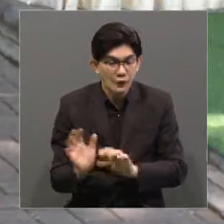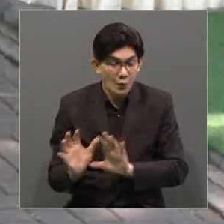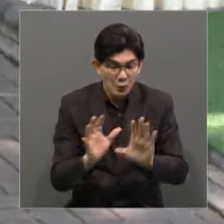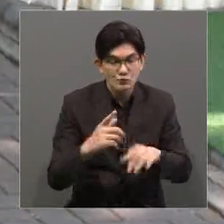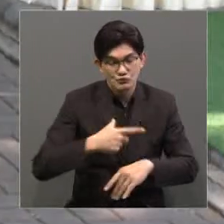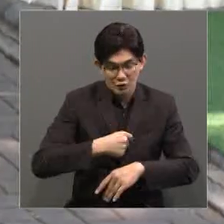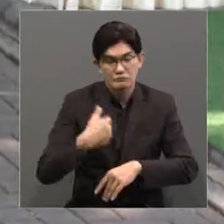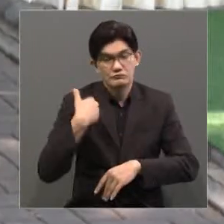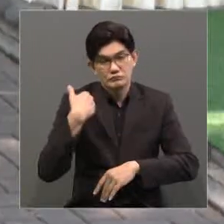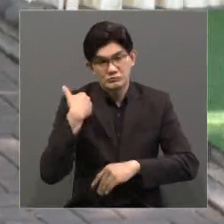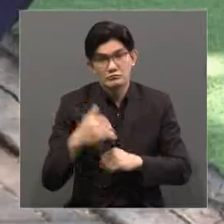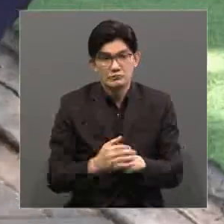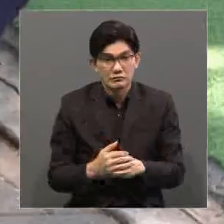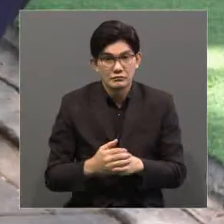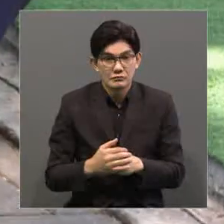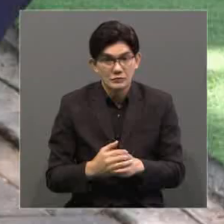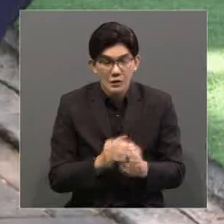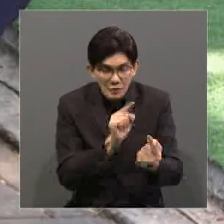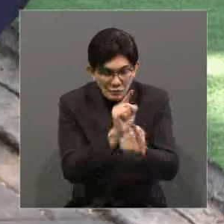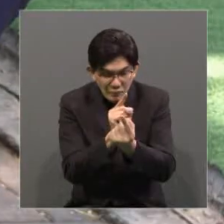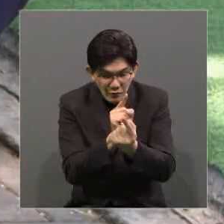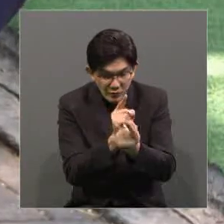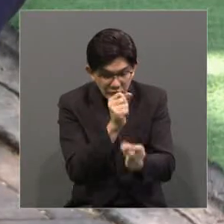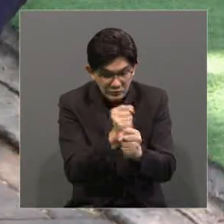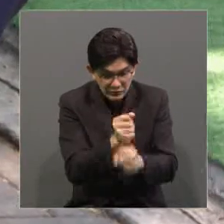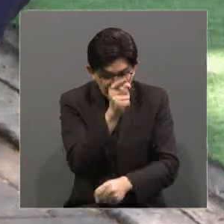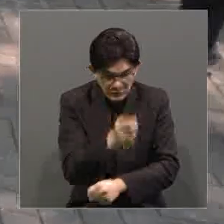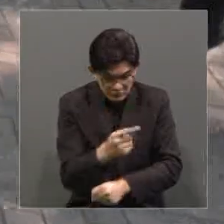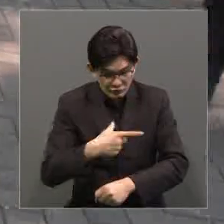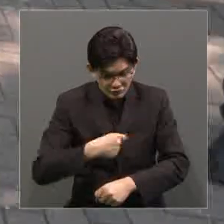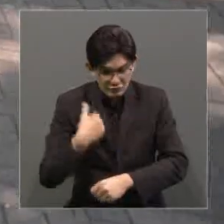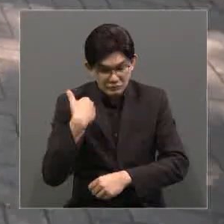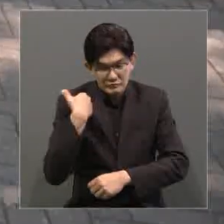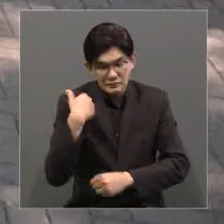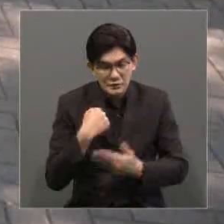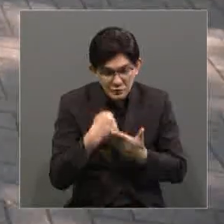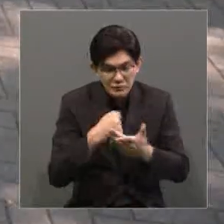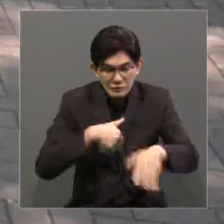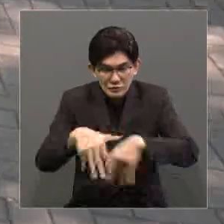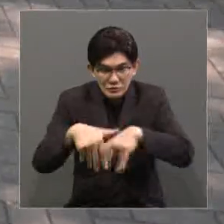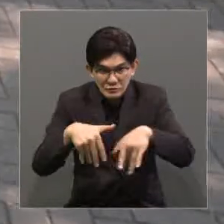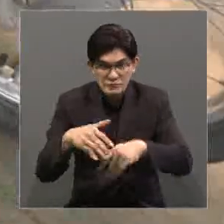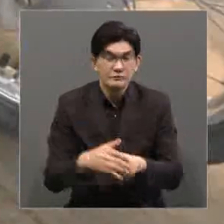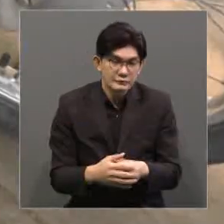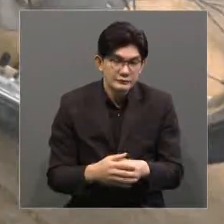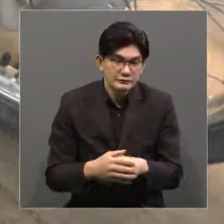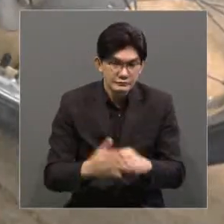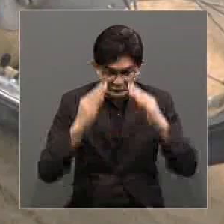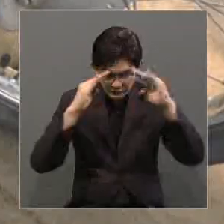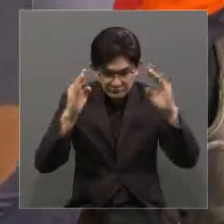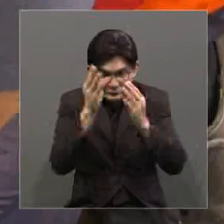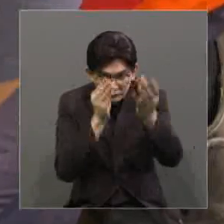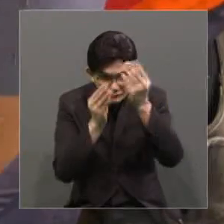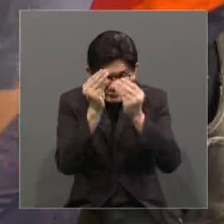ะเด็กชอบครับคือเป็นอะไรที่ไปเจองานต่างๆนะครับเด็กพวกนี้จะชอบมากเลยที่ไปเจอช่วยประชาชนอะไรเงี้ยครับเด็กจะชอบได้รับประสบการณ์ในส่ว